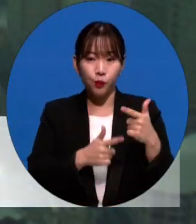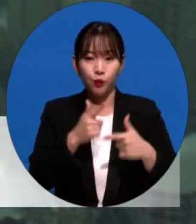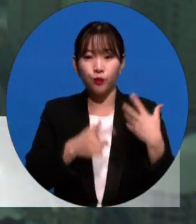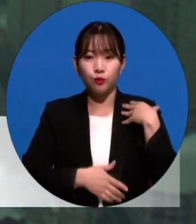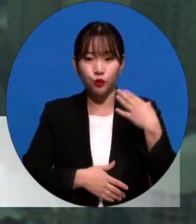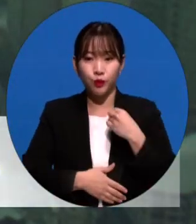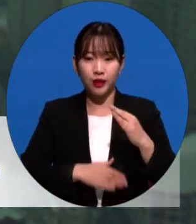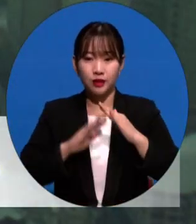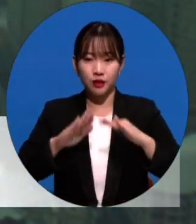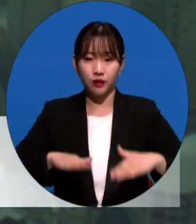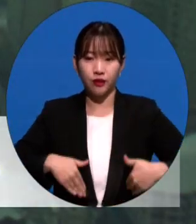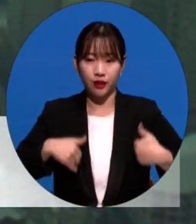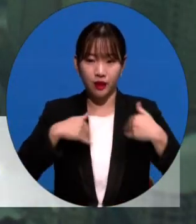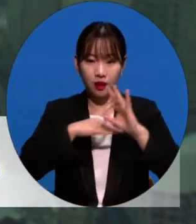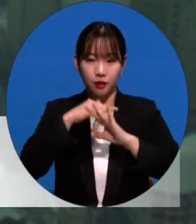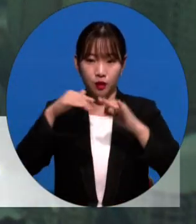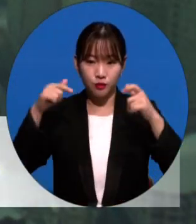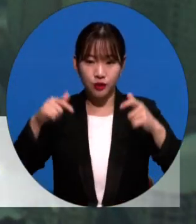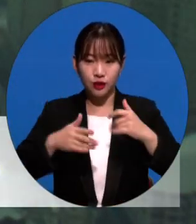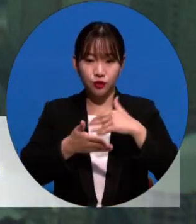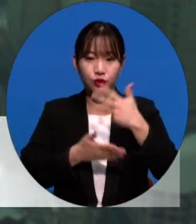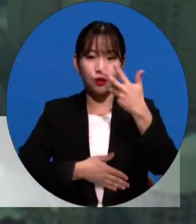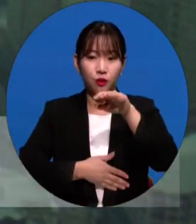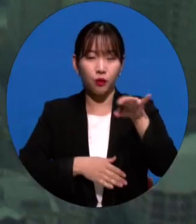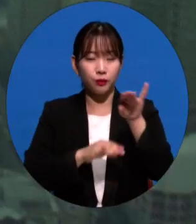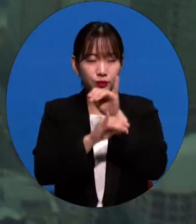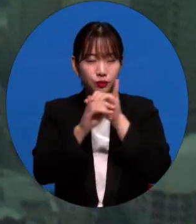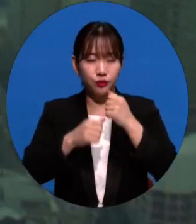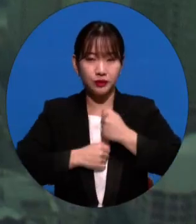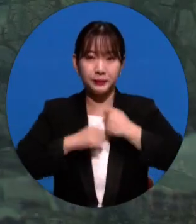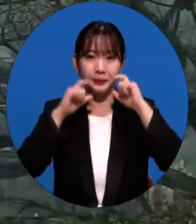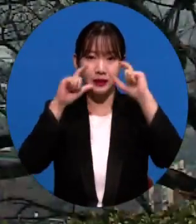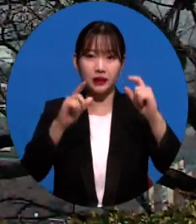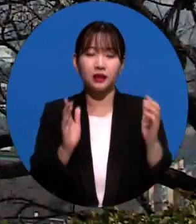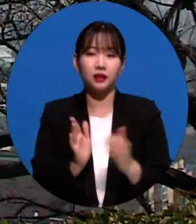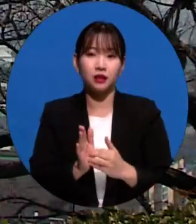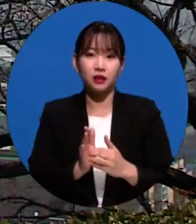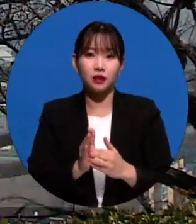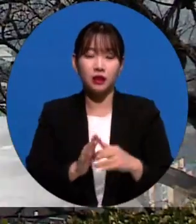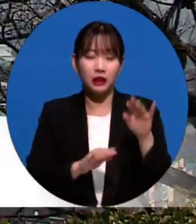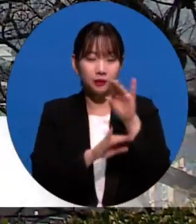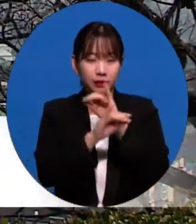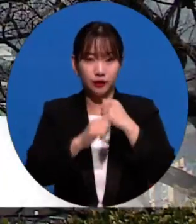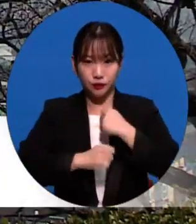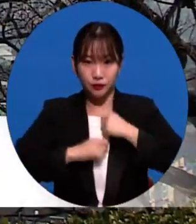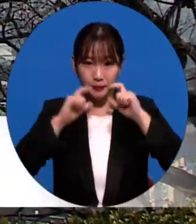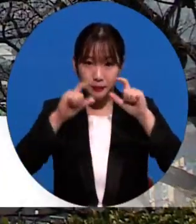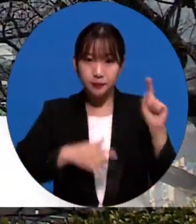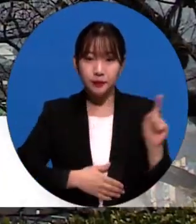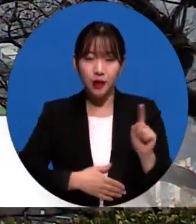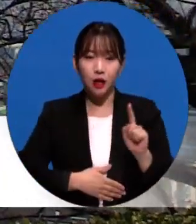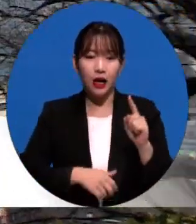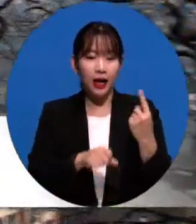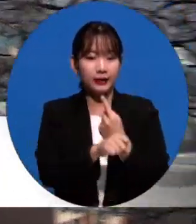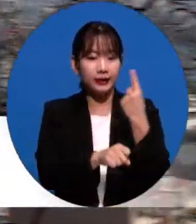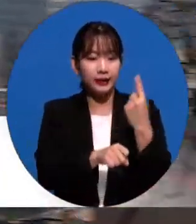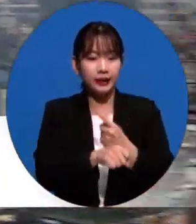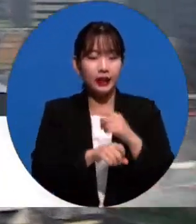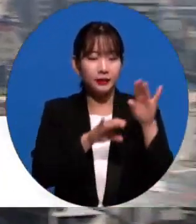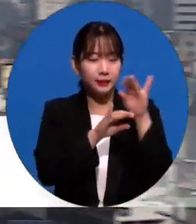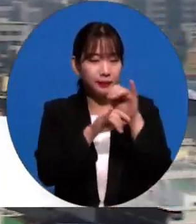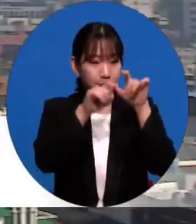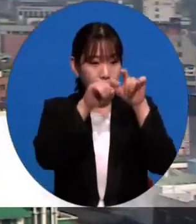목포와 무한 등 전남 서부권 8개 시군의 미세먼지 주의보가 내려졌습니다 미세먼지 주의보는 시간당